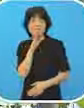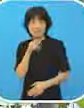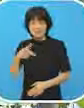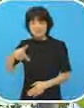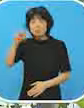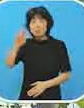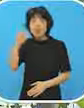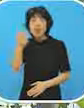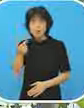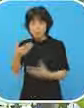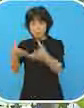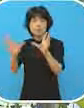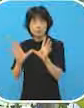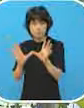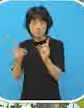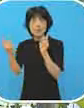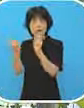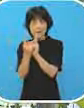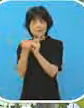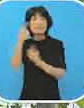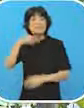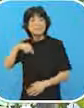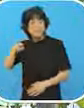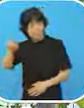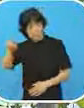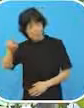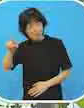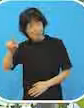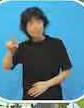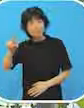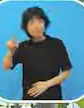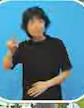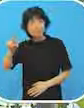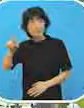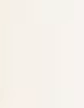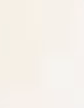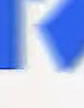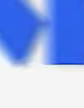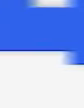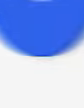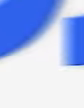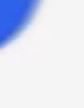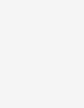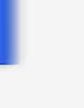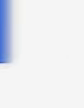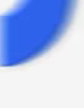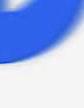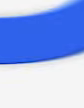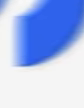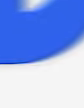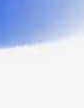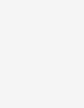ってプラモ。今日はプラモに会いに行きましょう。イエイイエイ。